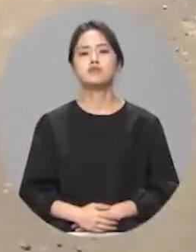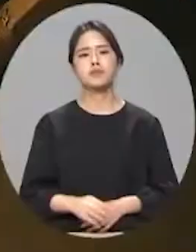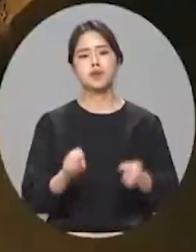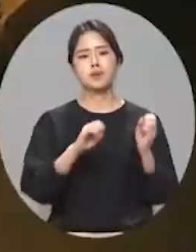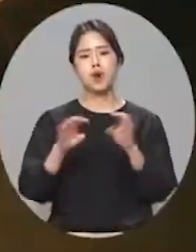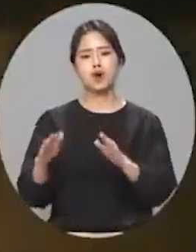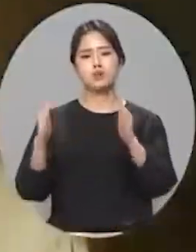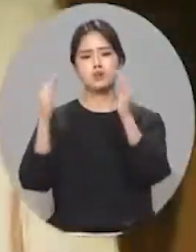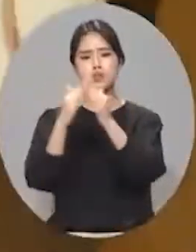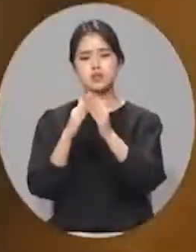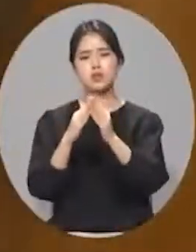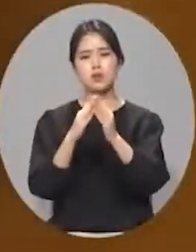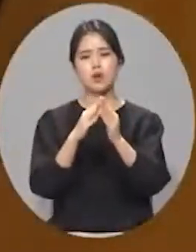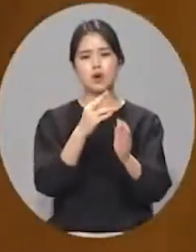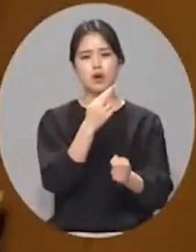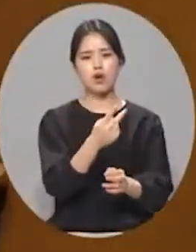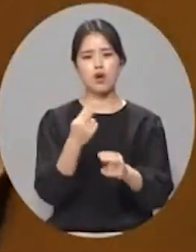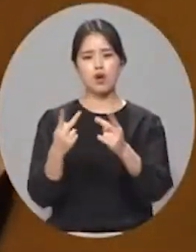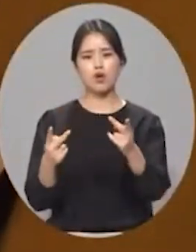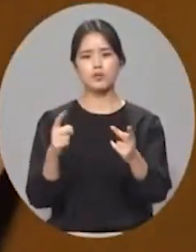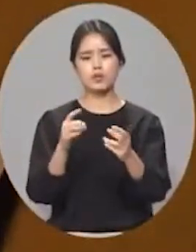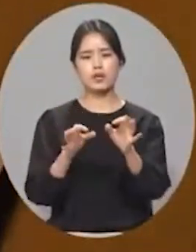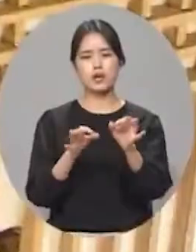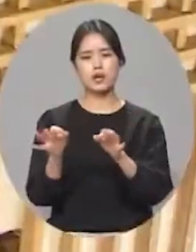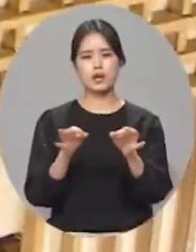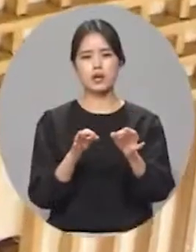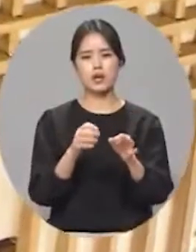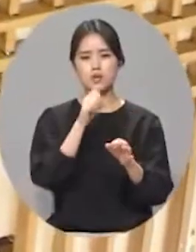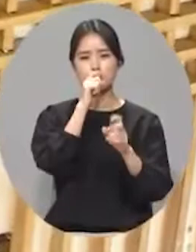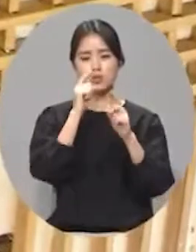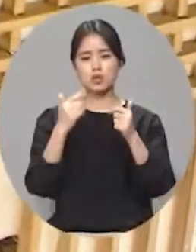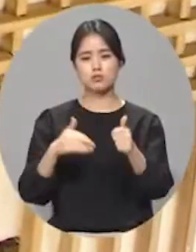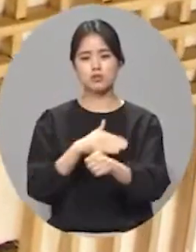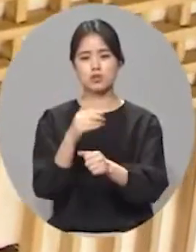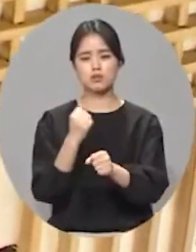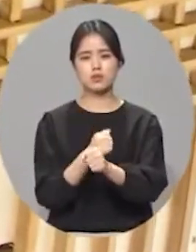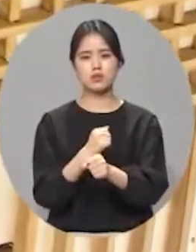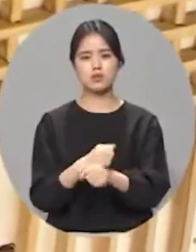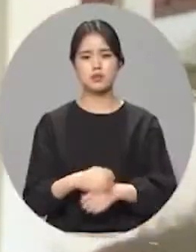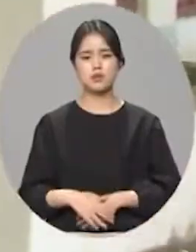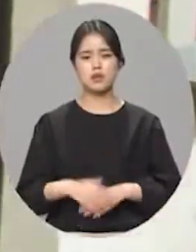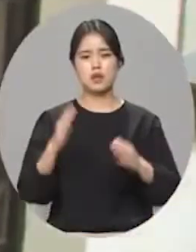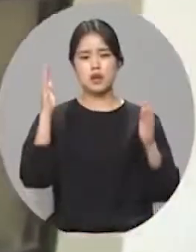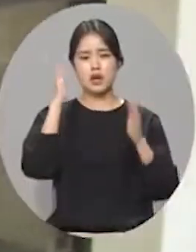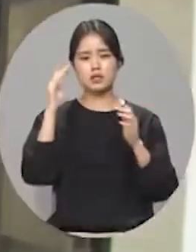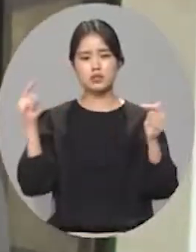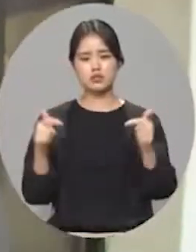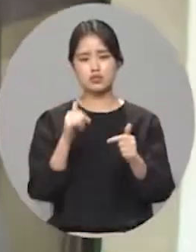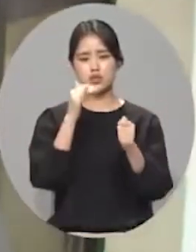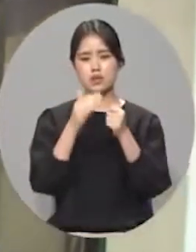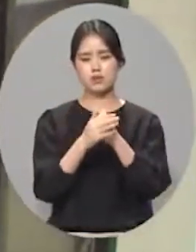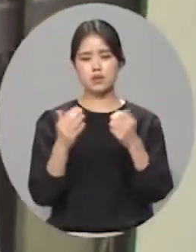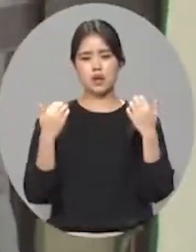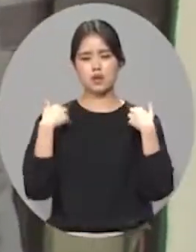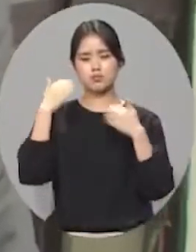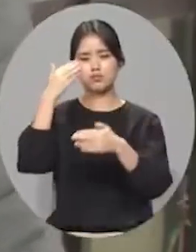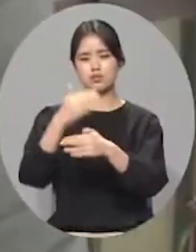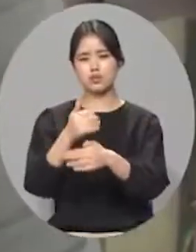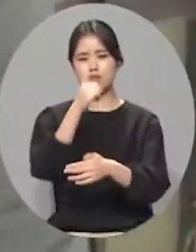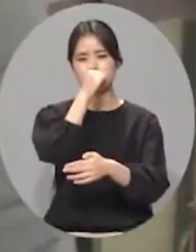버려진 집과 텅 빈 상가가 을씨년스러운 분위기를 자아냅니다. 학생이 줄면서 학교는 문을